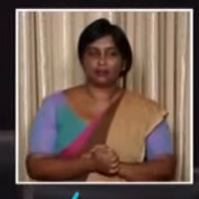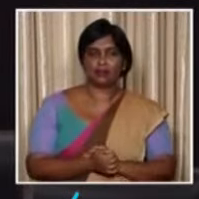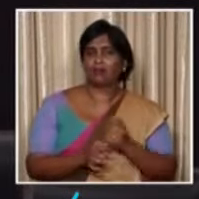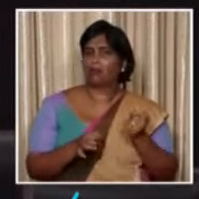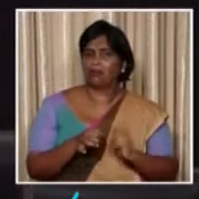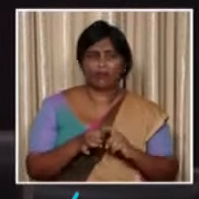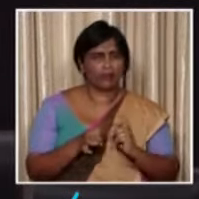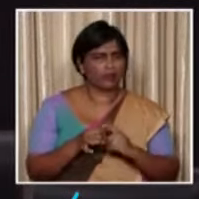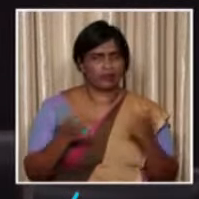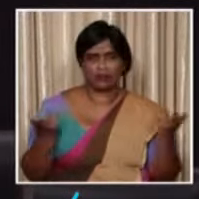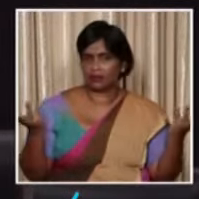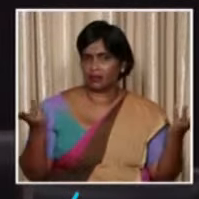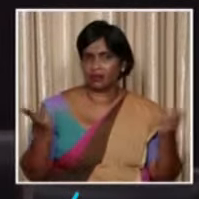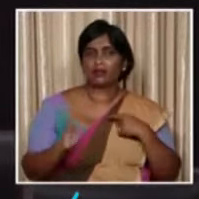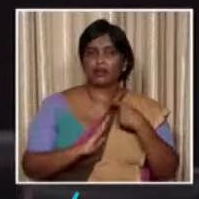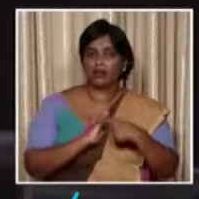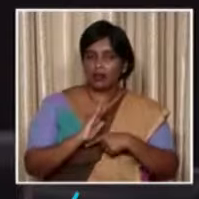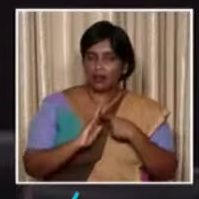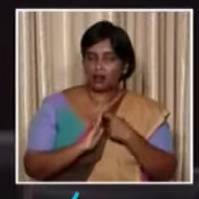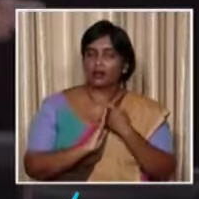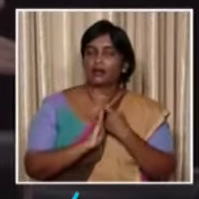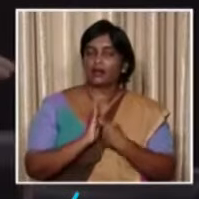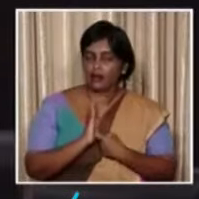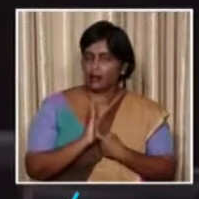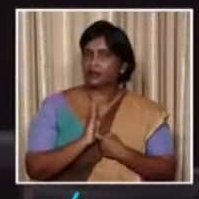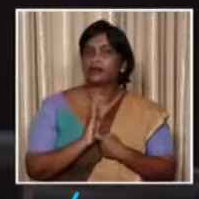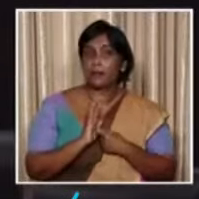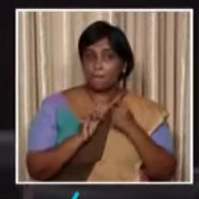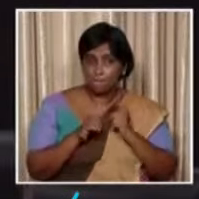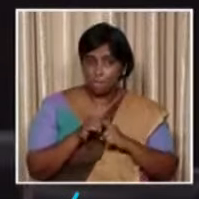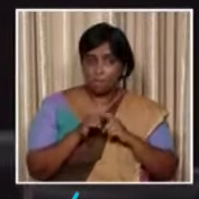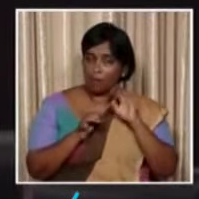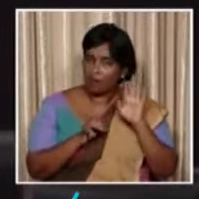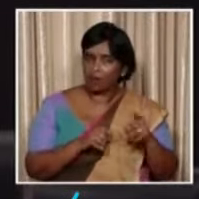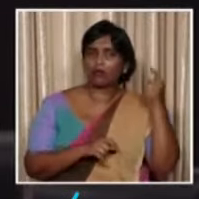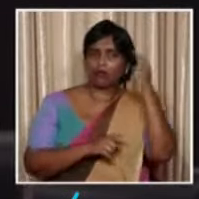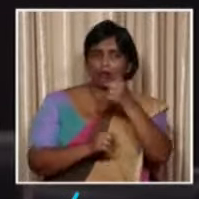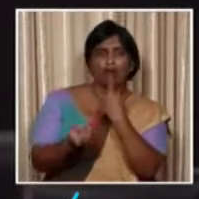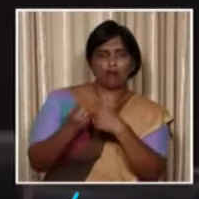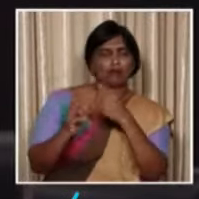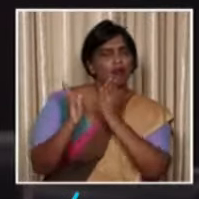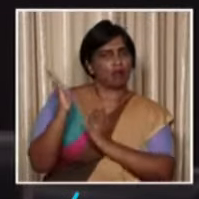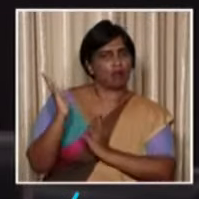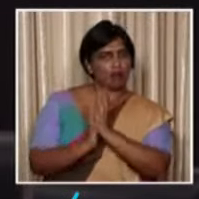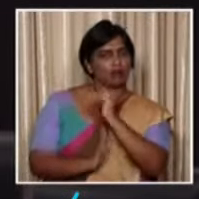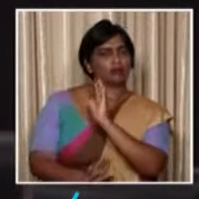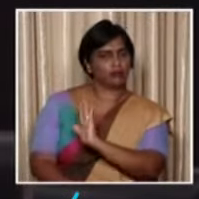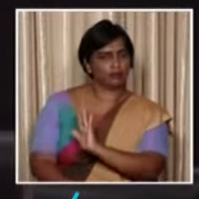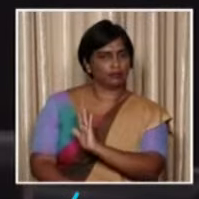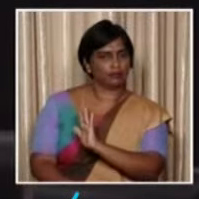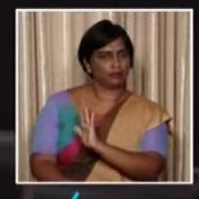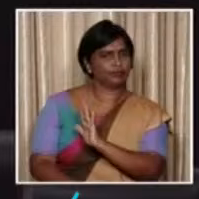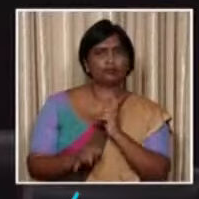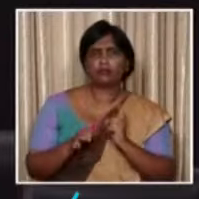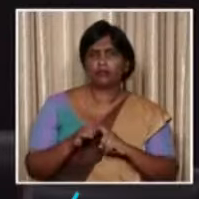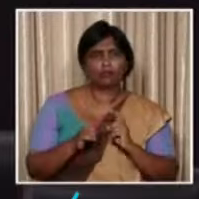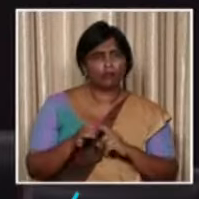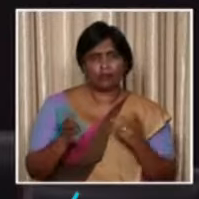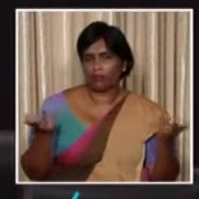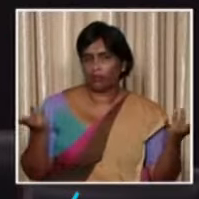ප්‍රශ්නයක් නැහැ. රටේ නීතිය ප්‍රශ්නයක් තියෙනවා නම් යාළට කටයුතු කරන්න අයිතිය තියෙනවා. ඒ ප්‍රශ්නයක්